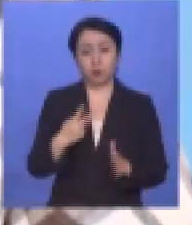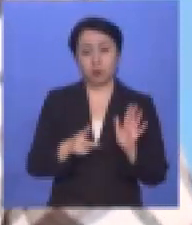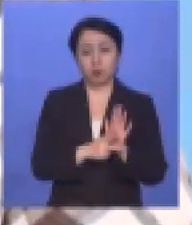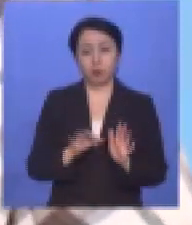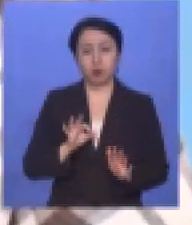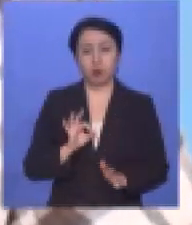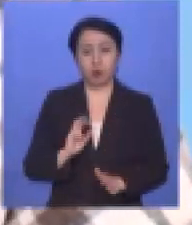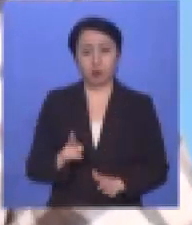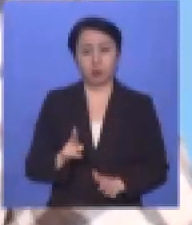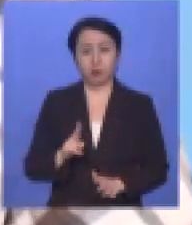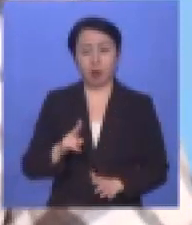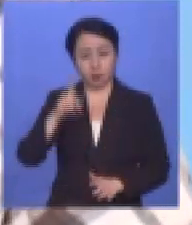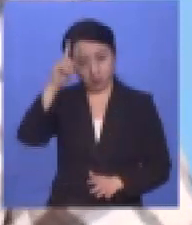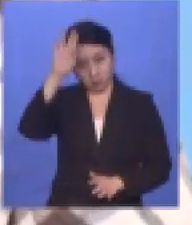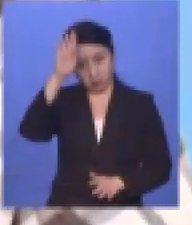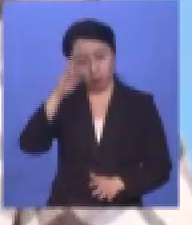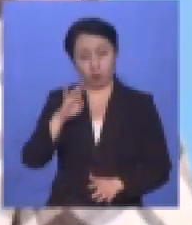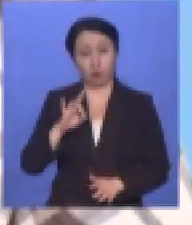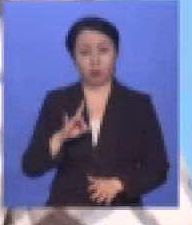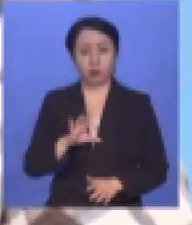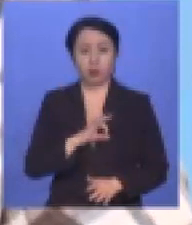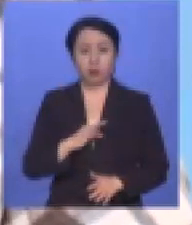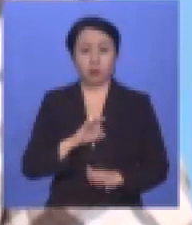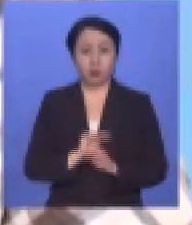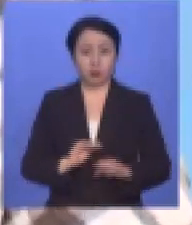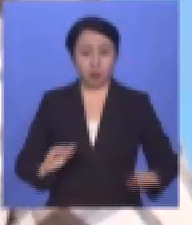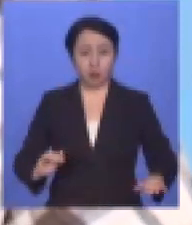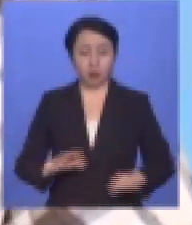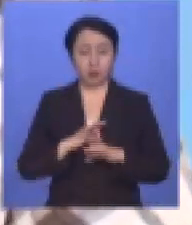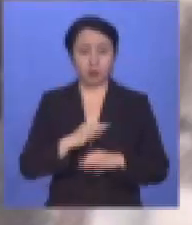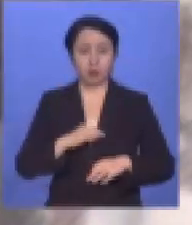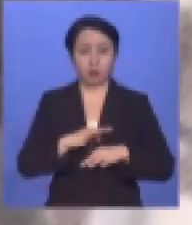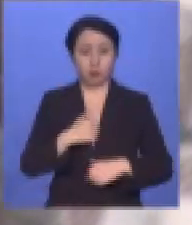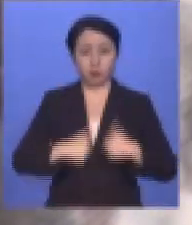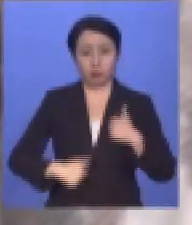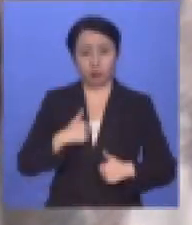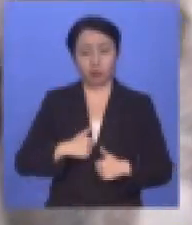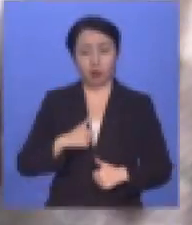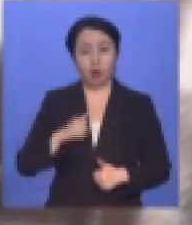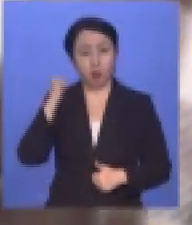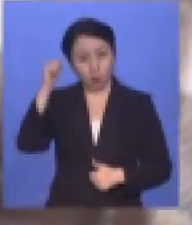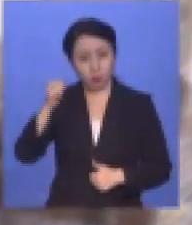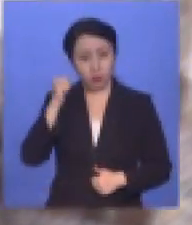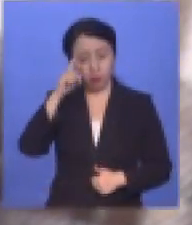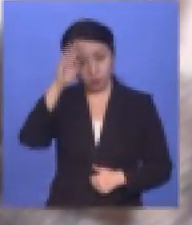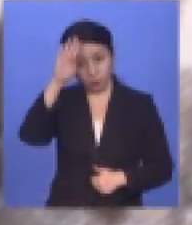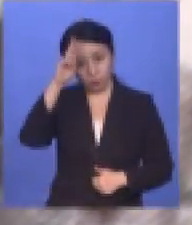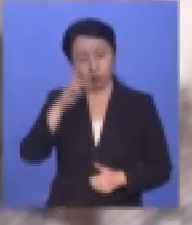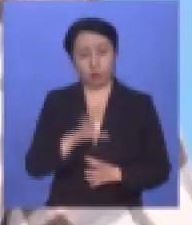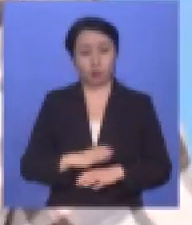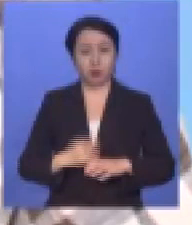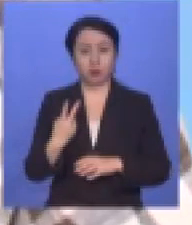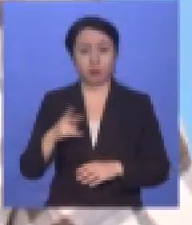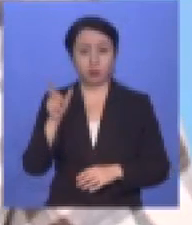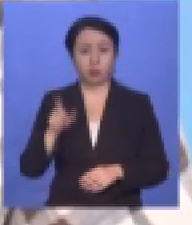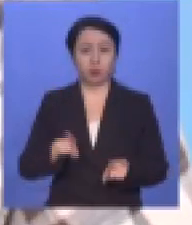24-28 қазан аралығында Стамбул қаласында менталды ауытқуы бар балалар арасында жарыс өтті. Сайысқа Өзбекстан, Қырғызстан, Түркия елдерінен 8 және